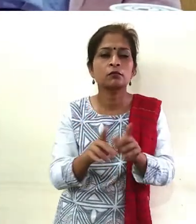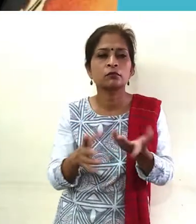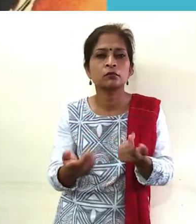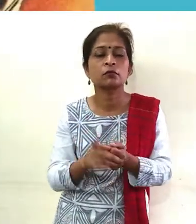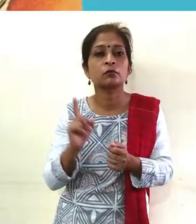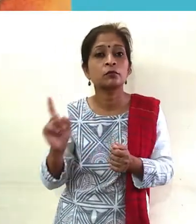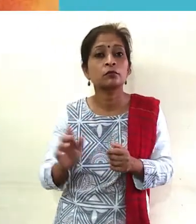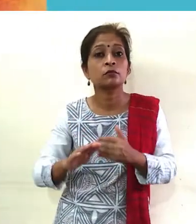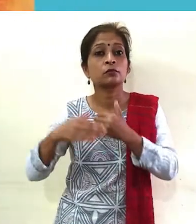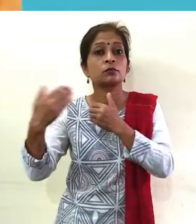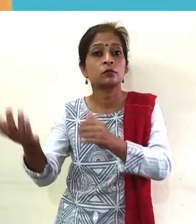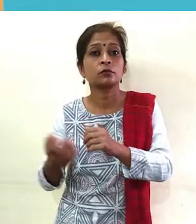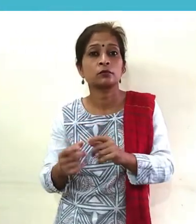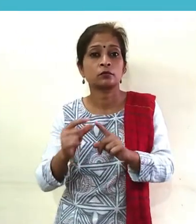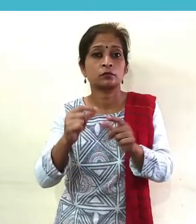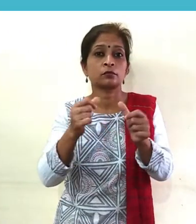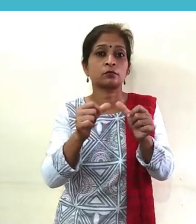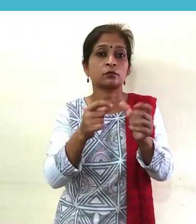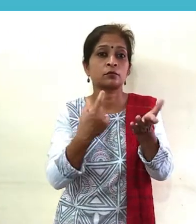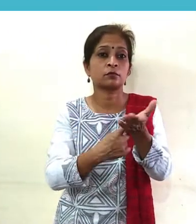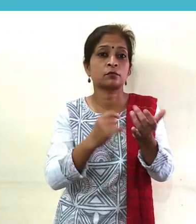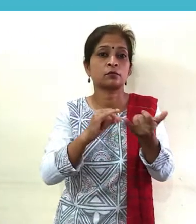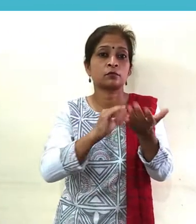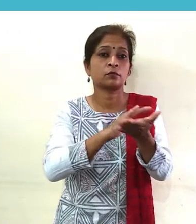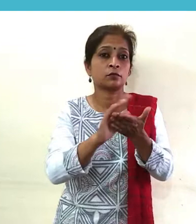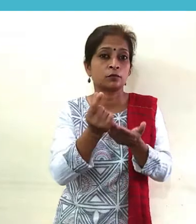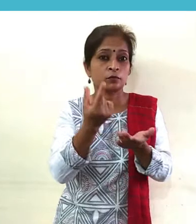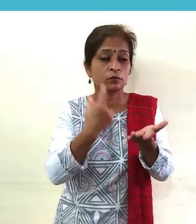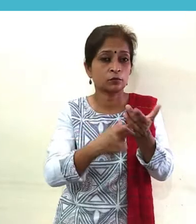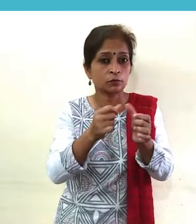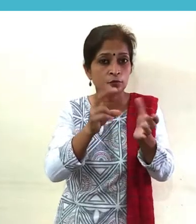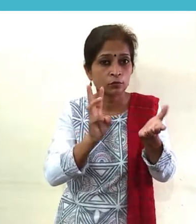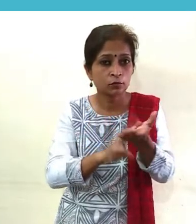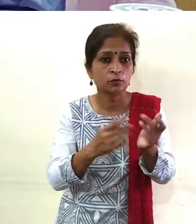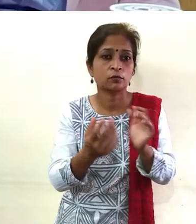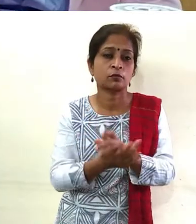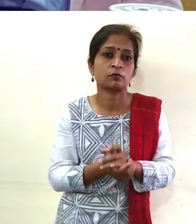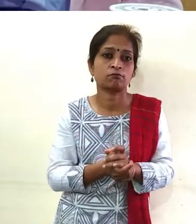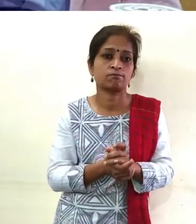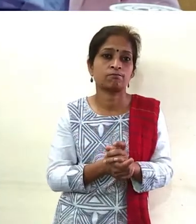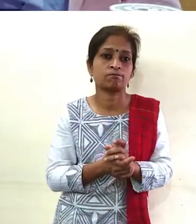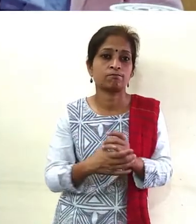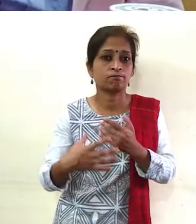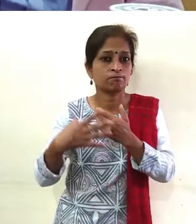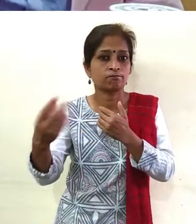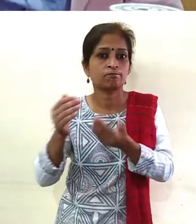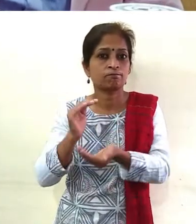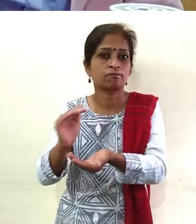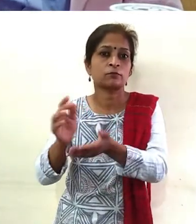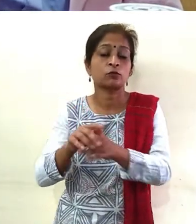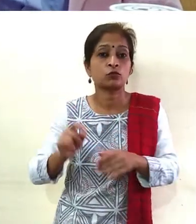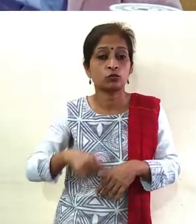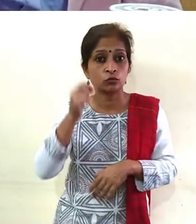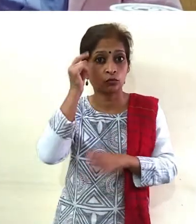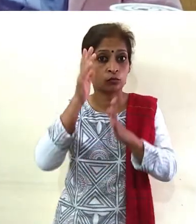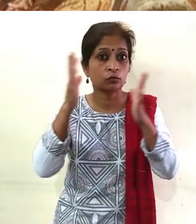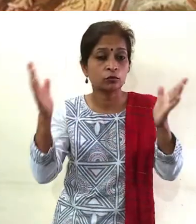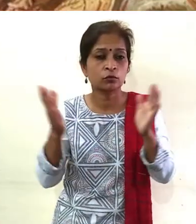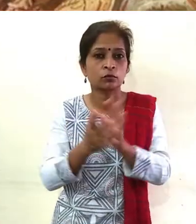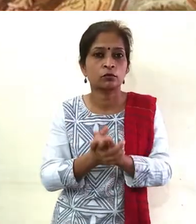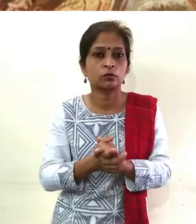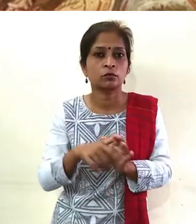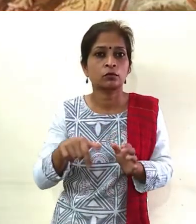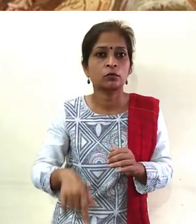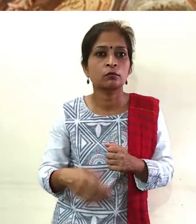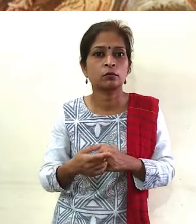अवतार, जिन्होंने पृथ्वी को कई बार क्षत्रियों शून्य कर दिया, इतने क्रोधी कि पिता के आज्ञा